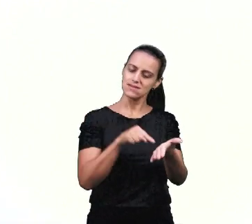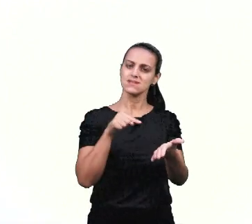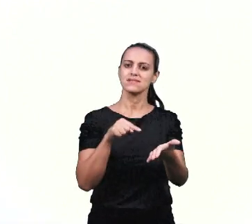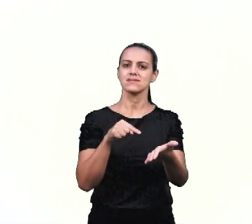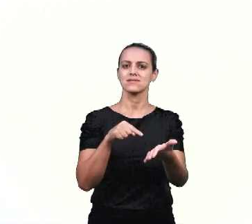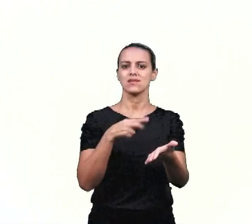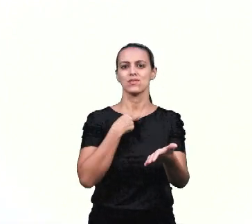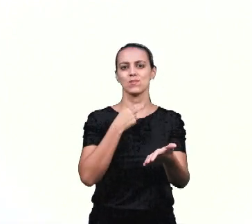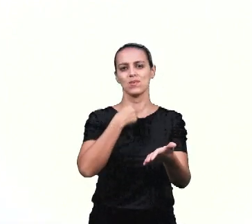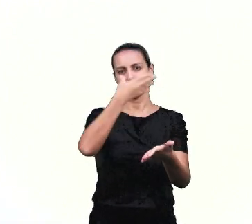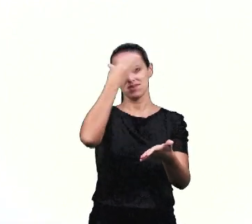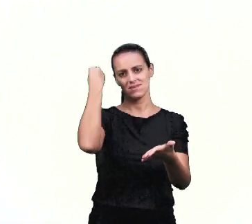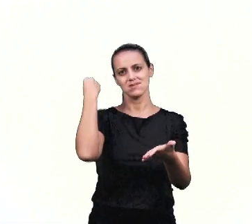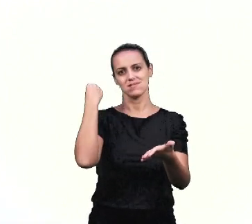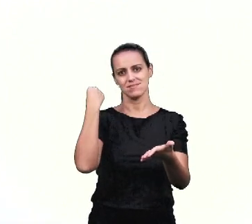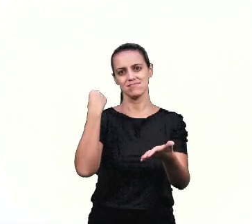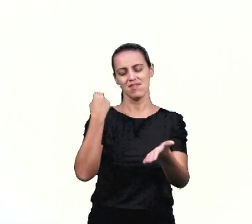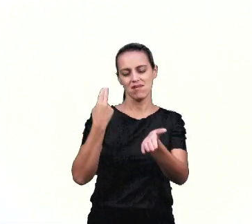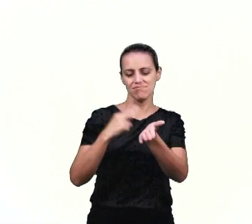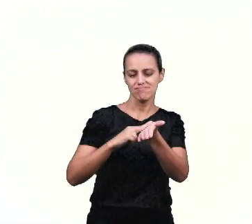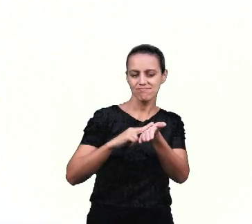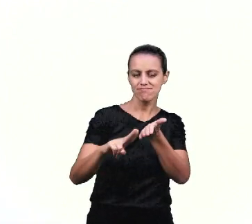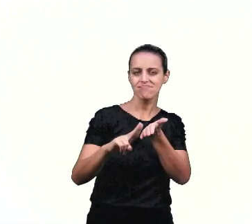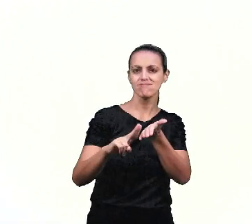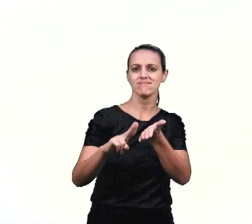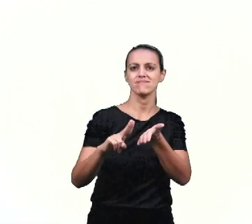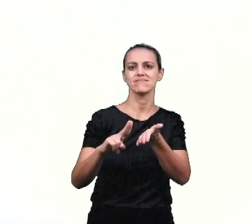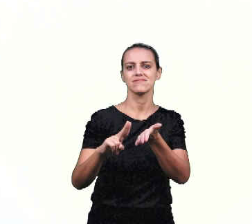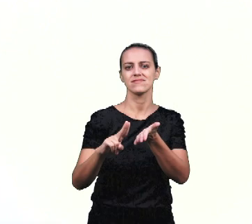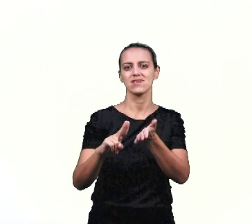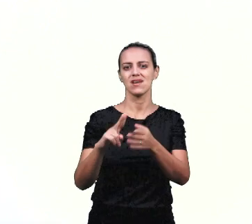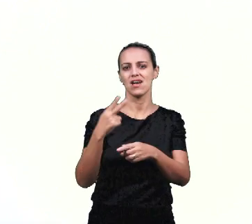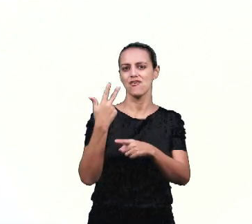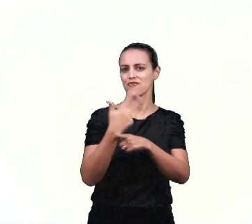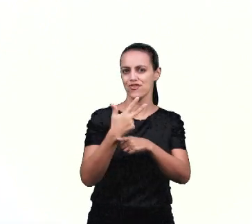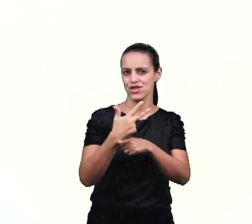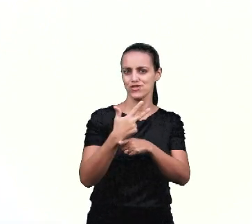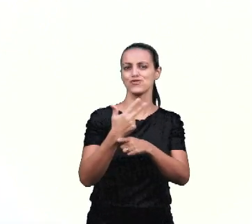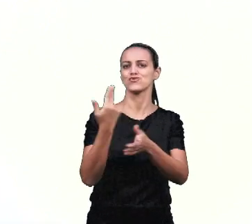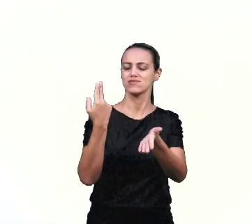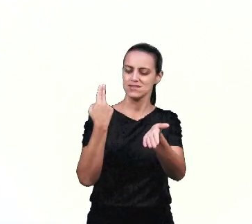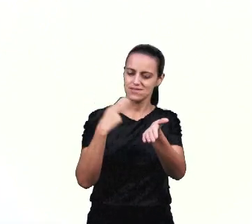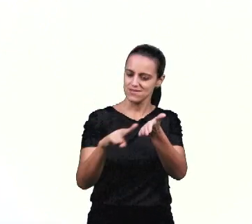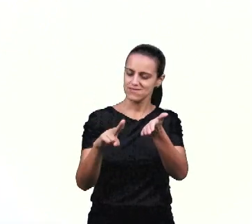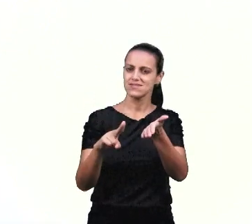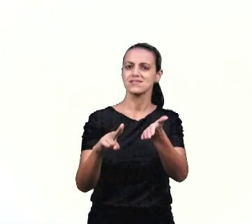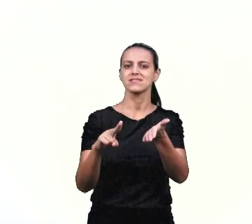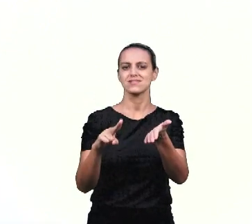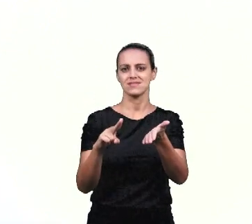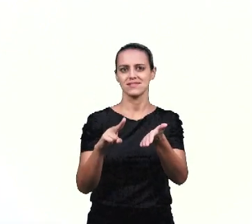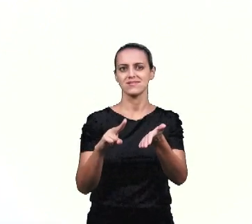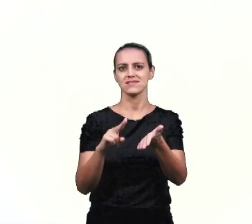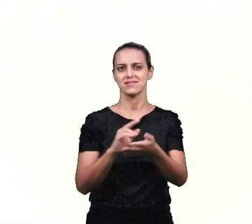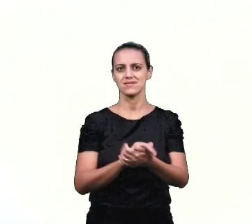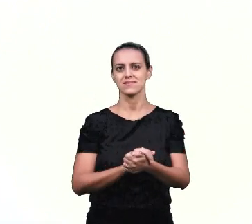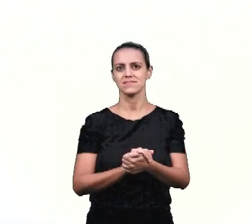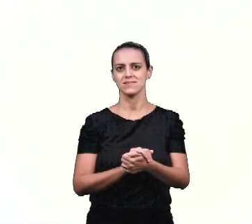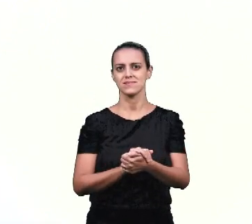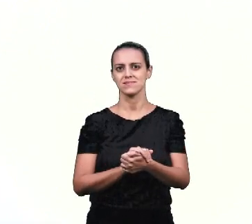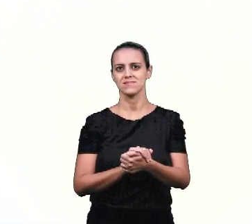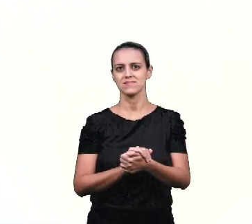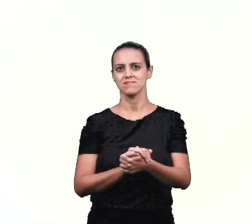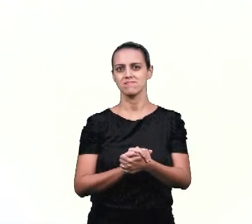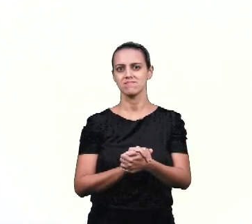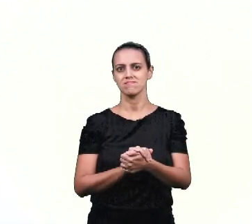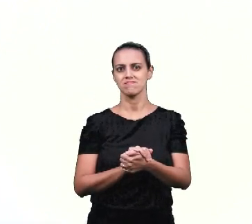cette petite case bleue là. Et après, vous allez donc envoyer le formulaire. Donc voilà, donc le